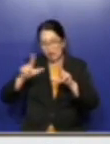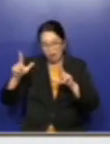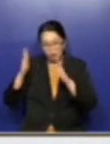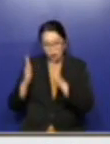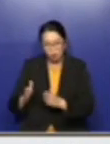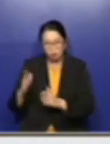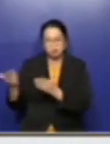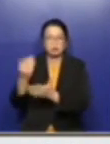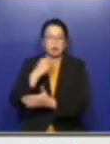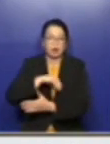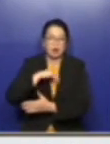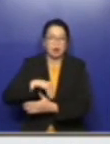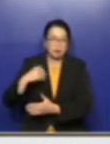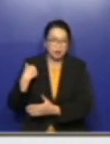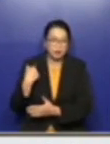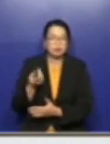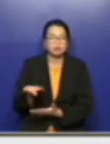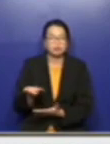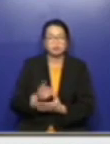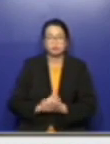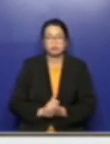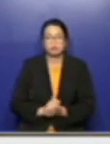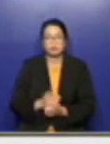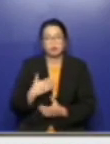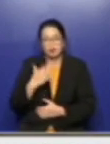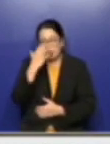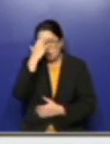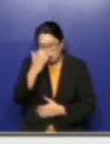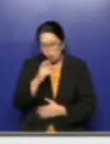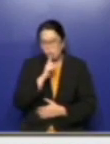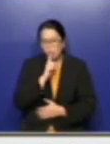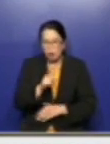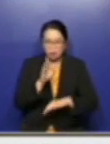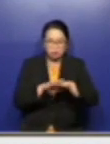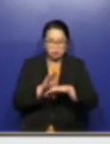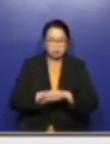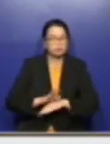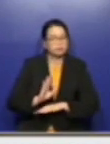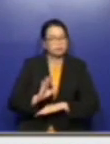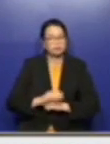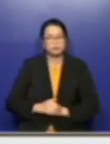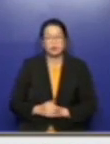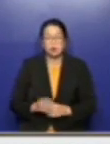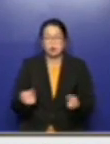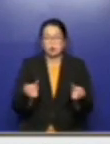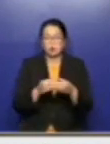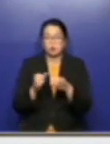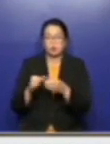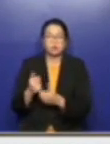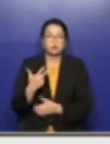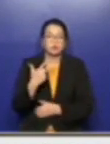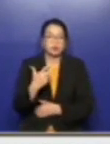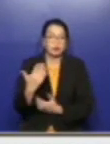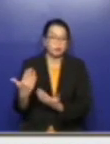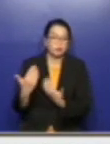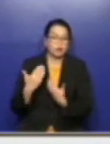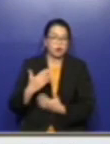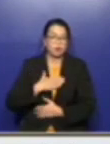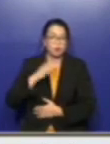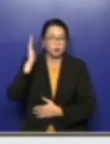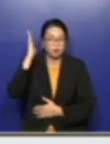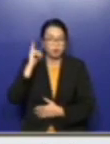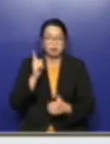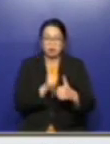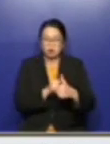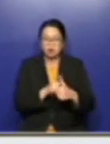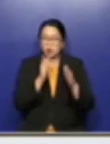นนี้นะครับท่านอย่าโกรธผมนะครับท่านอย่ามาตำหนิผมนะครับ3กลุ่มที่ฝากผมมาอภิปรายเนี่ยนะครับ1พนักงานของท่